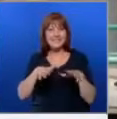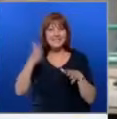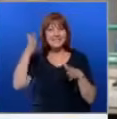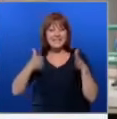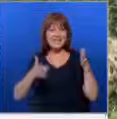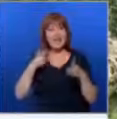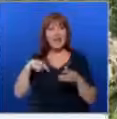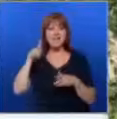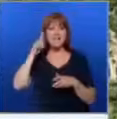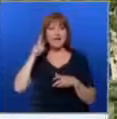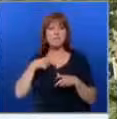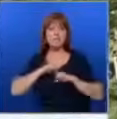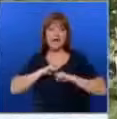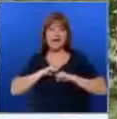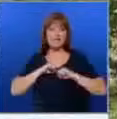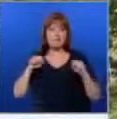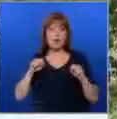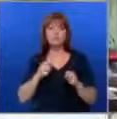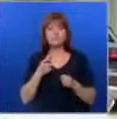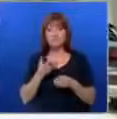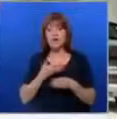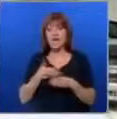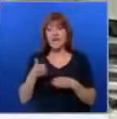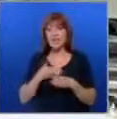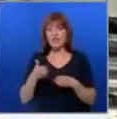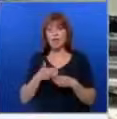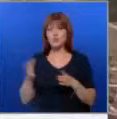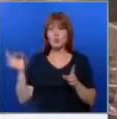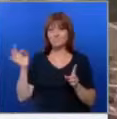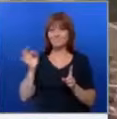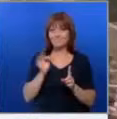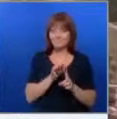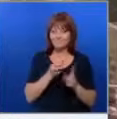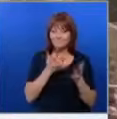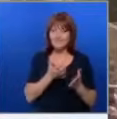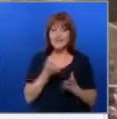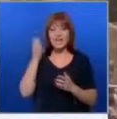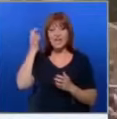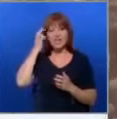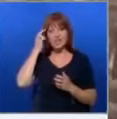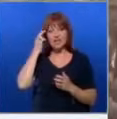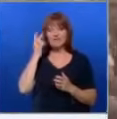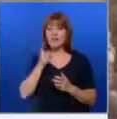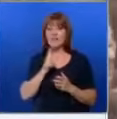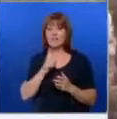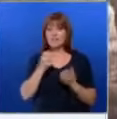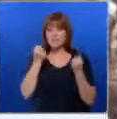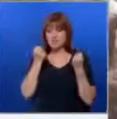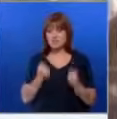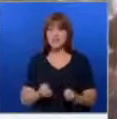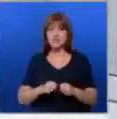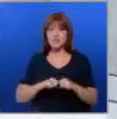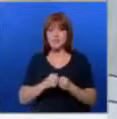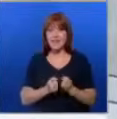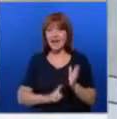има експлозия. Макар и често да е мишена на руската агресия, Киев рядко понася толкова сериозни щети. А ракетната